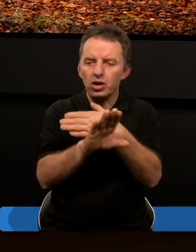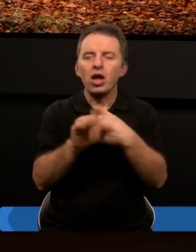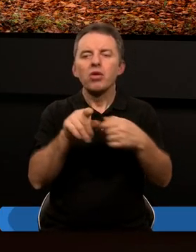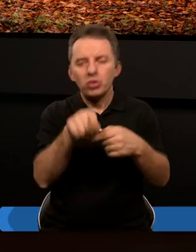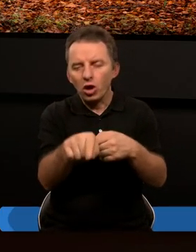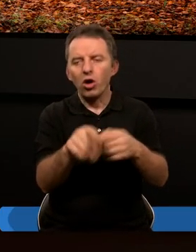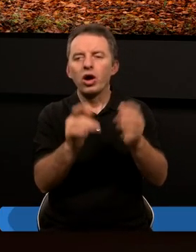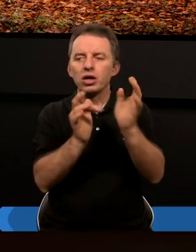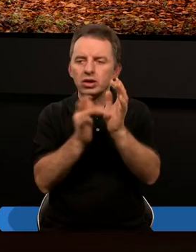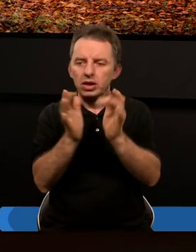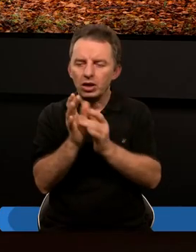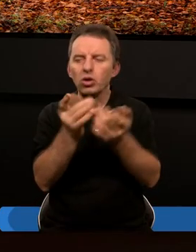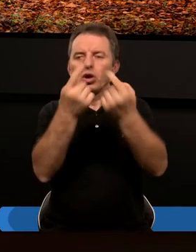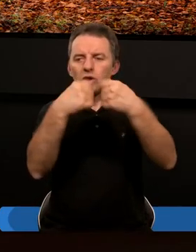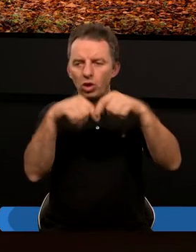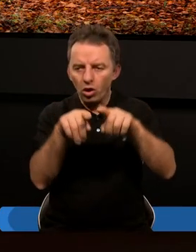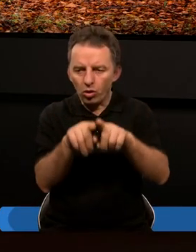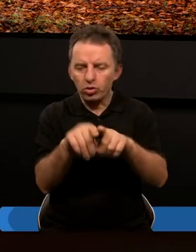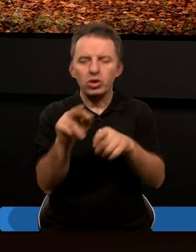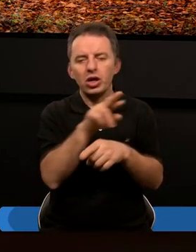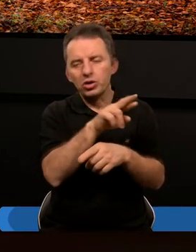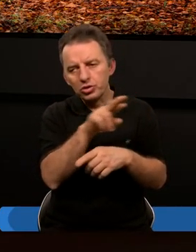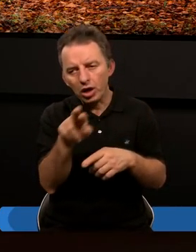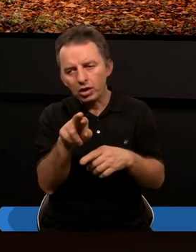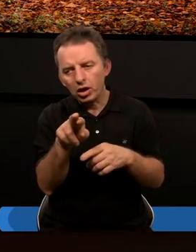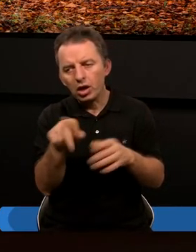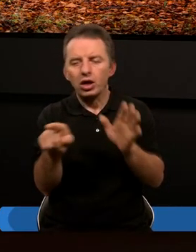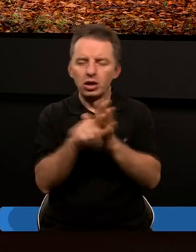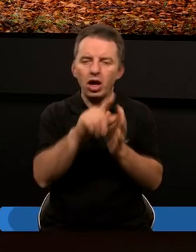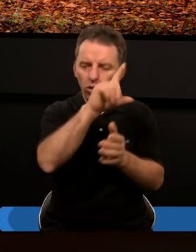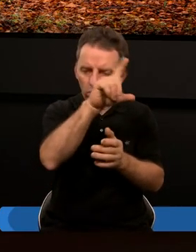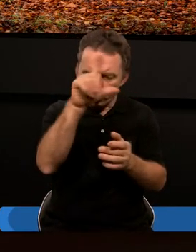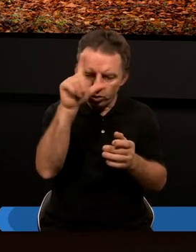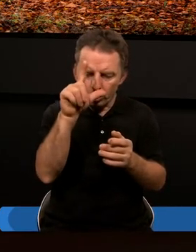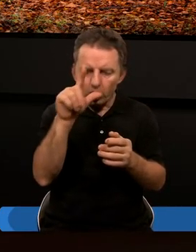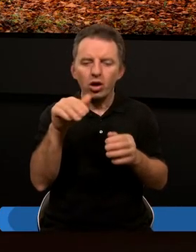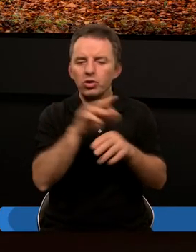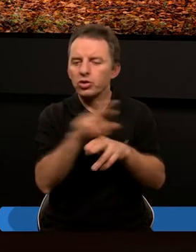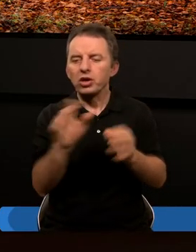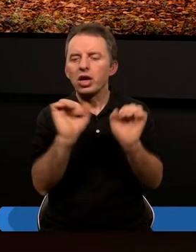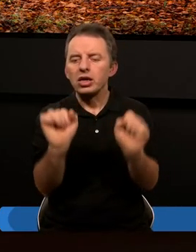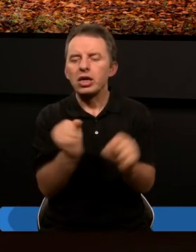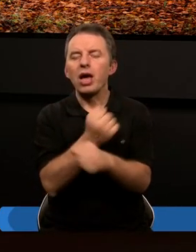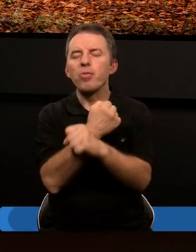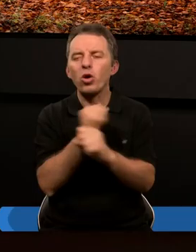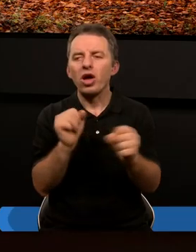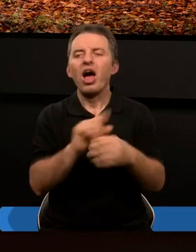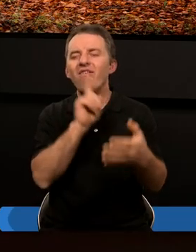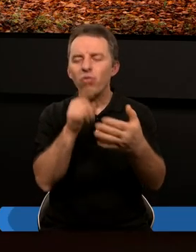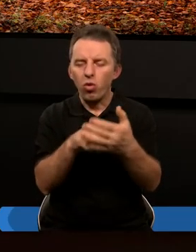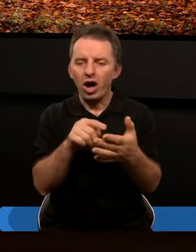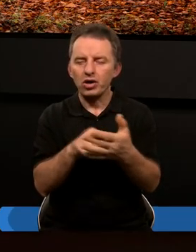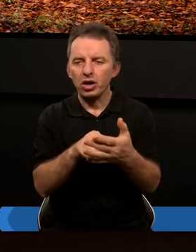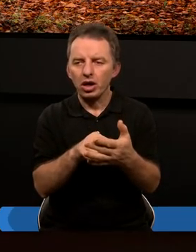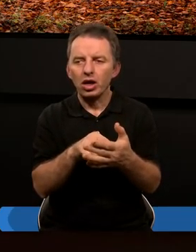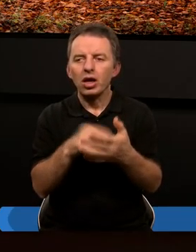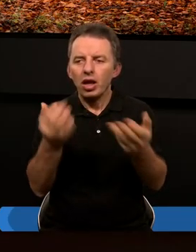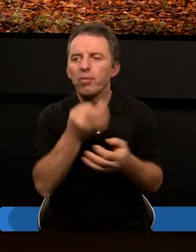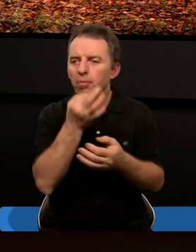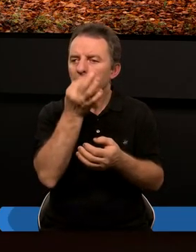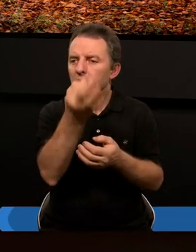Jezus dokonuje rzeczy dla ludzkości, można by rzec, niemożliwej. No i właśnie pojawia się